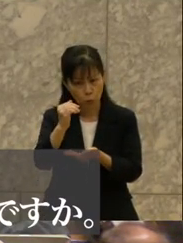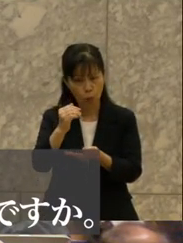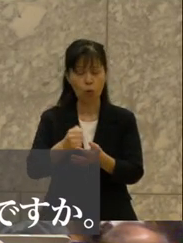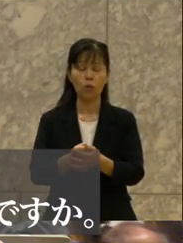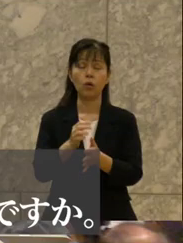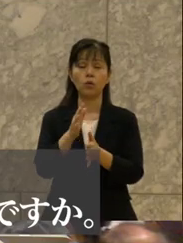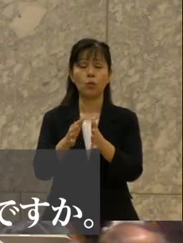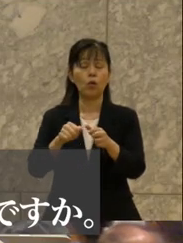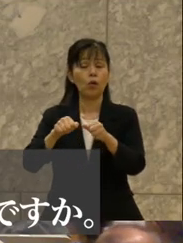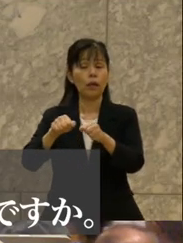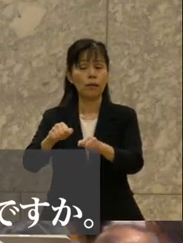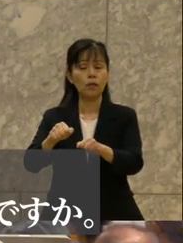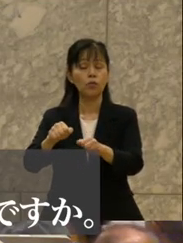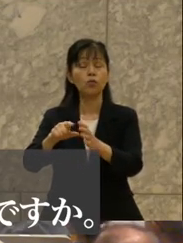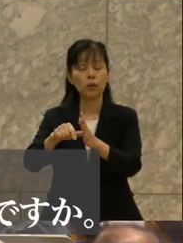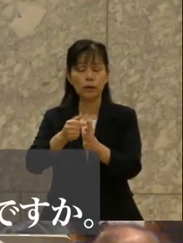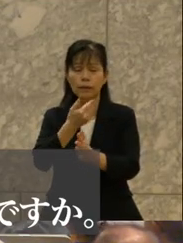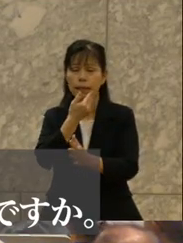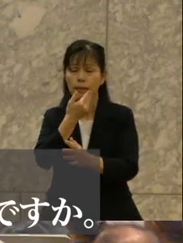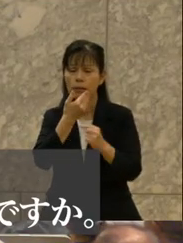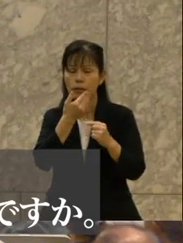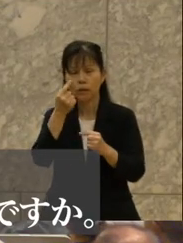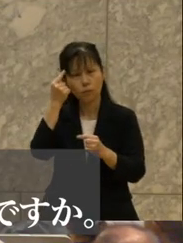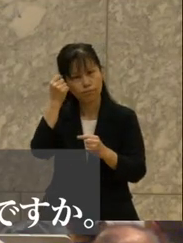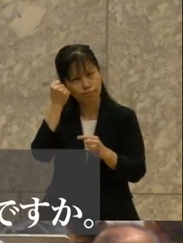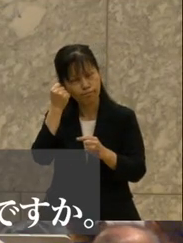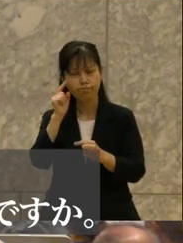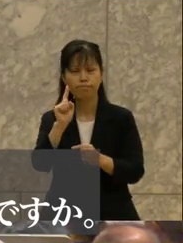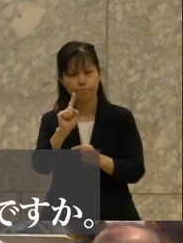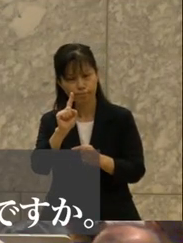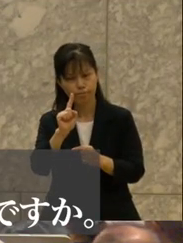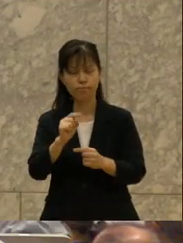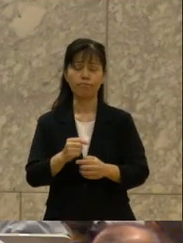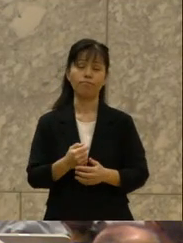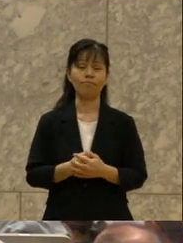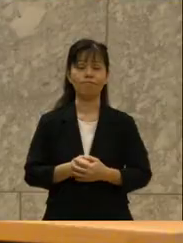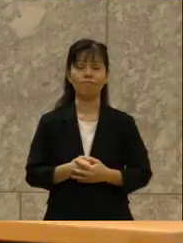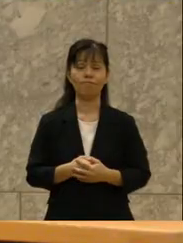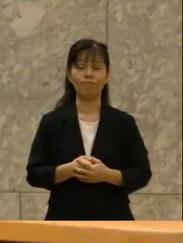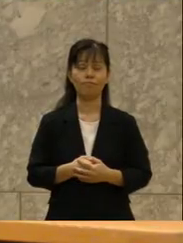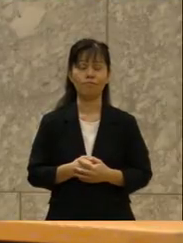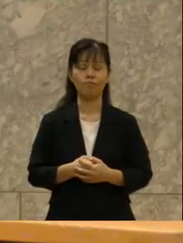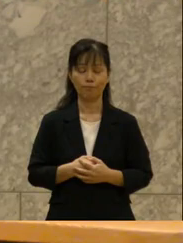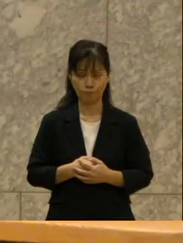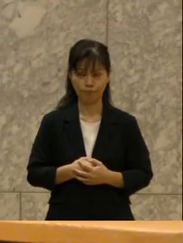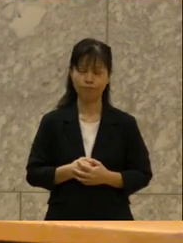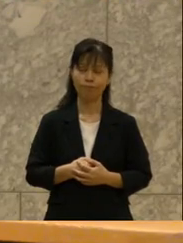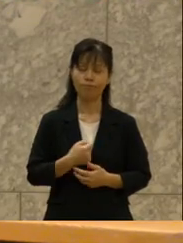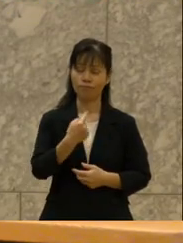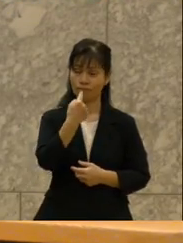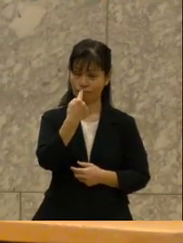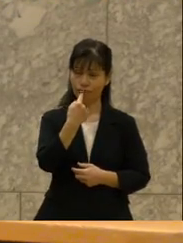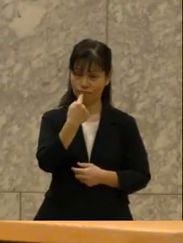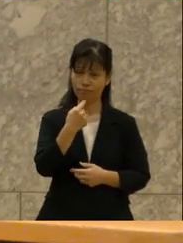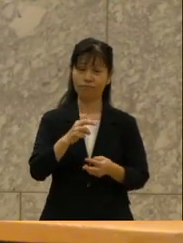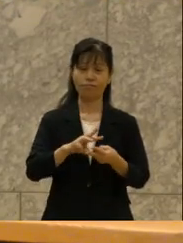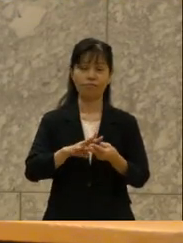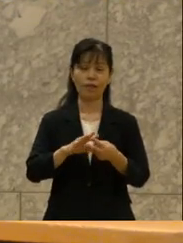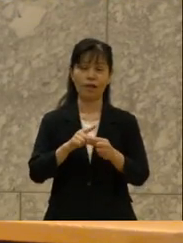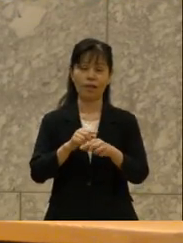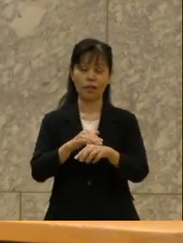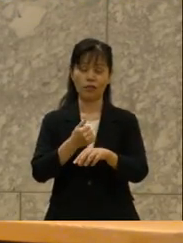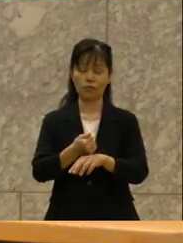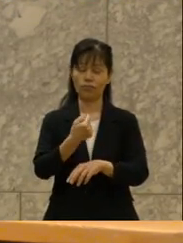スポーツを行う上で大切にされていることということについていかがお考えですかそうですね私自身も